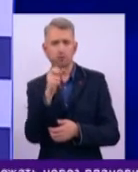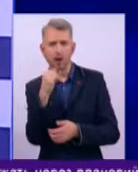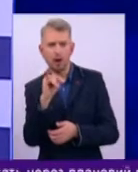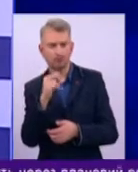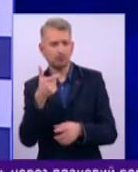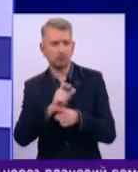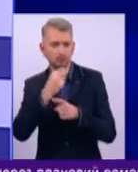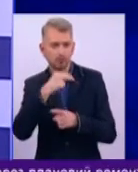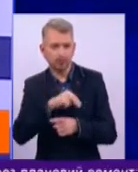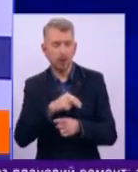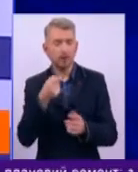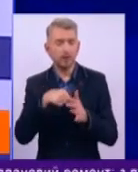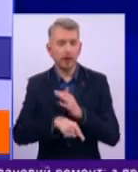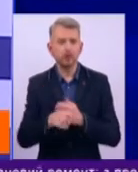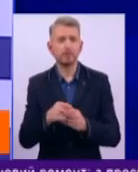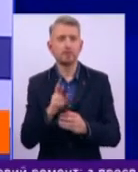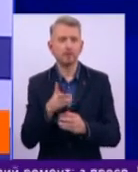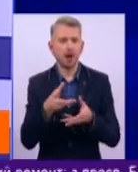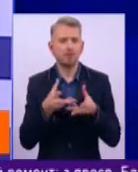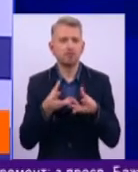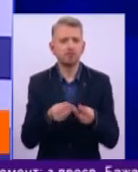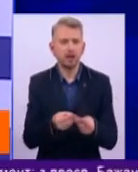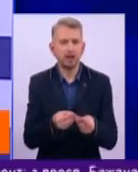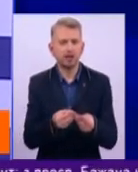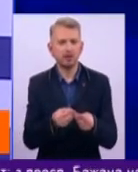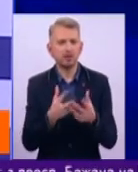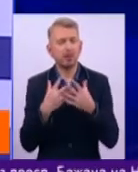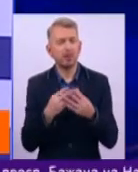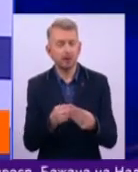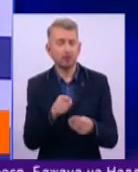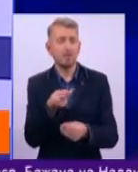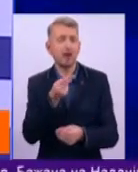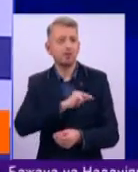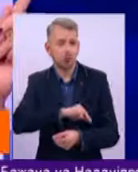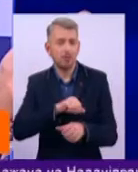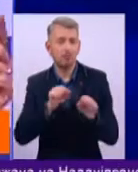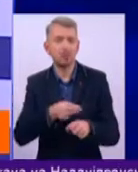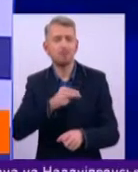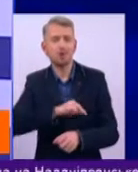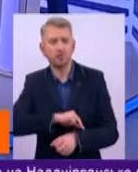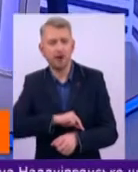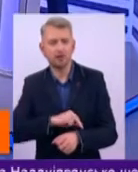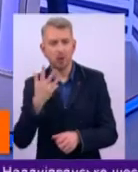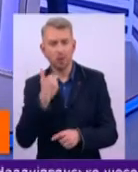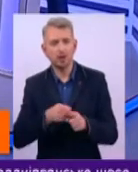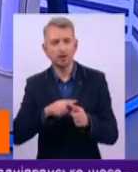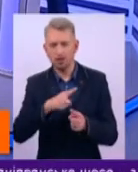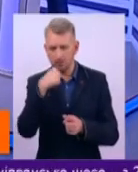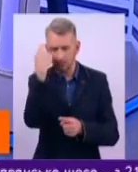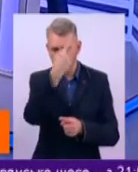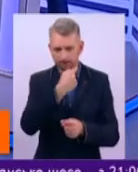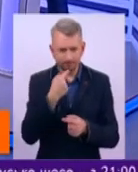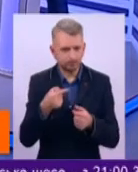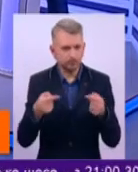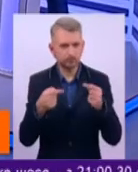ніж Білград. Це говорить про те, що, в принципі, як важіль впливу, тиску, воно працює і може працювати, я погоджуся, коли це персоніфіковано.